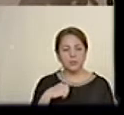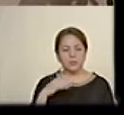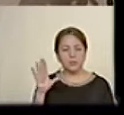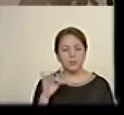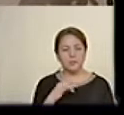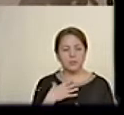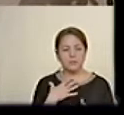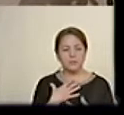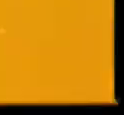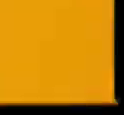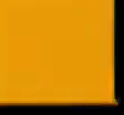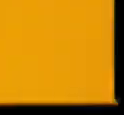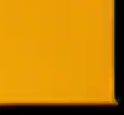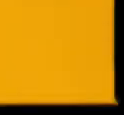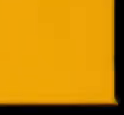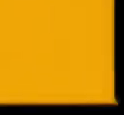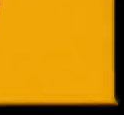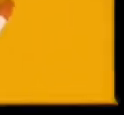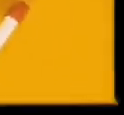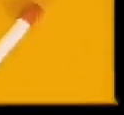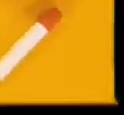своих близких.